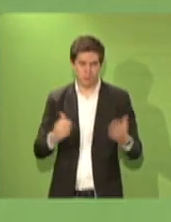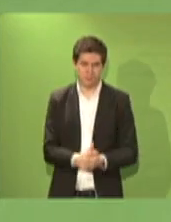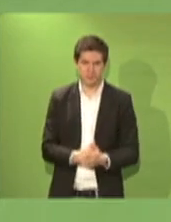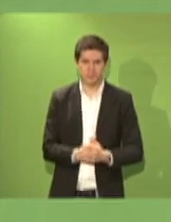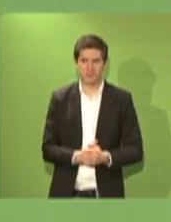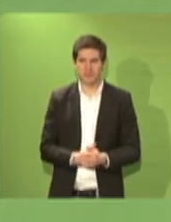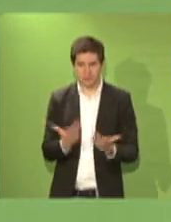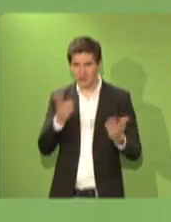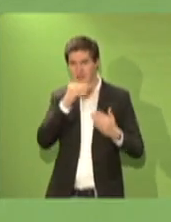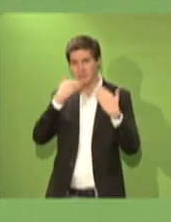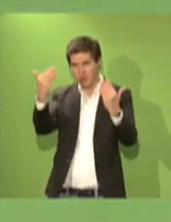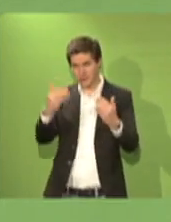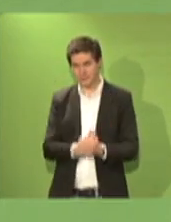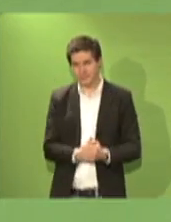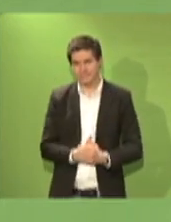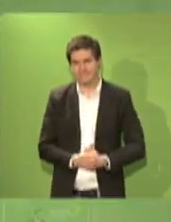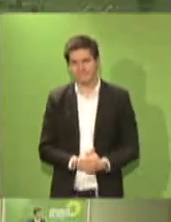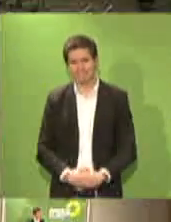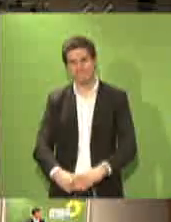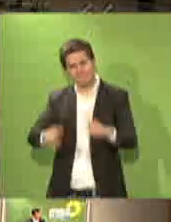schreibt. Herzlichen Dank.